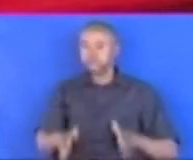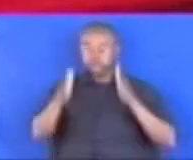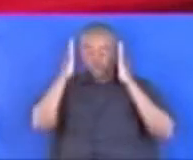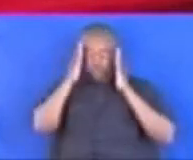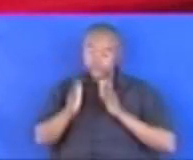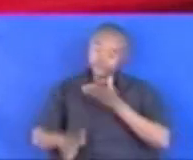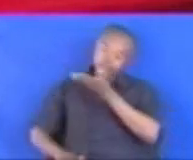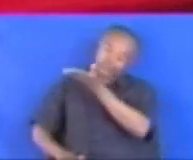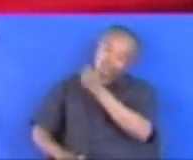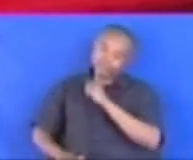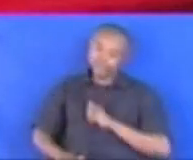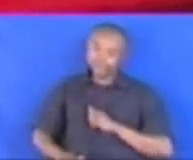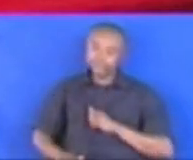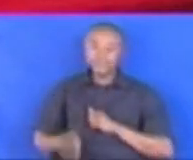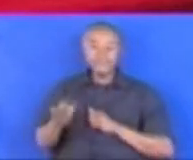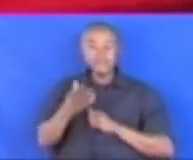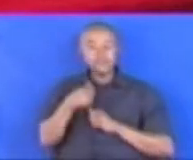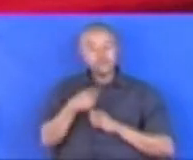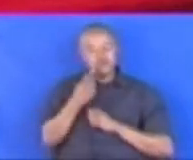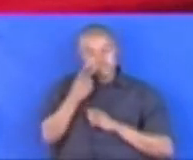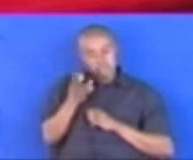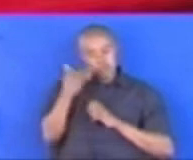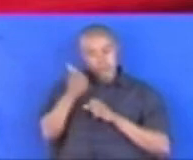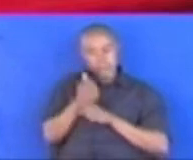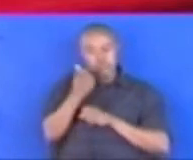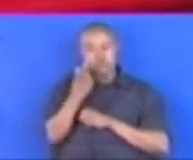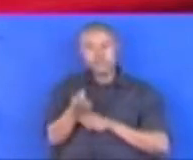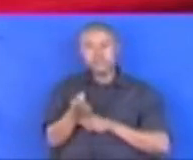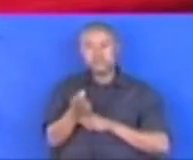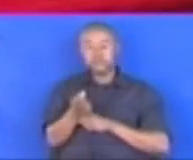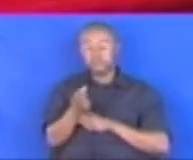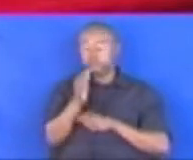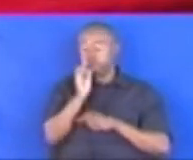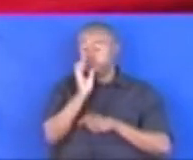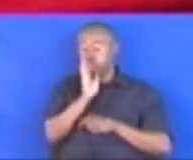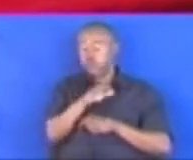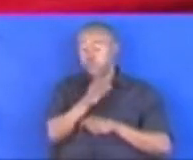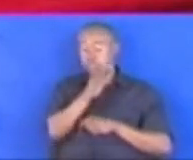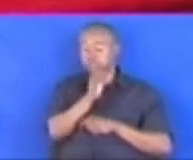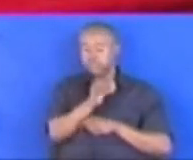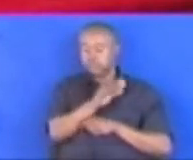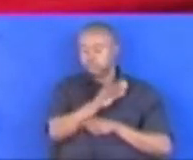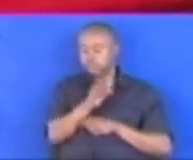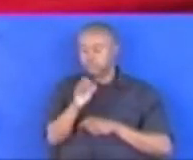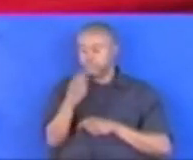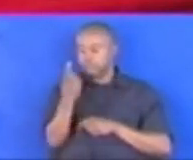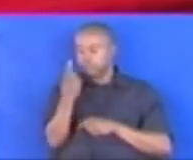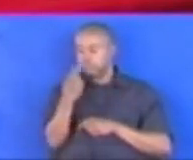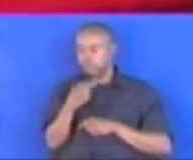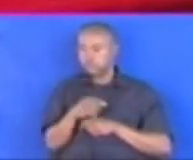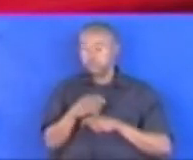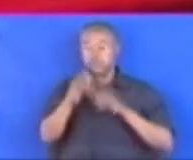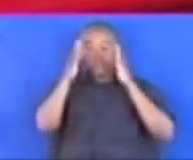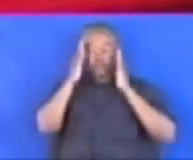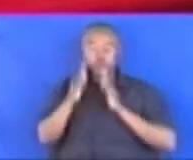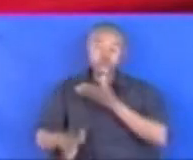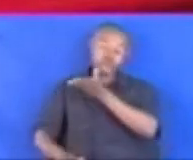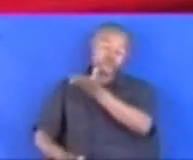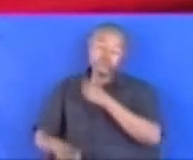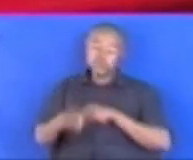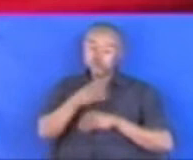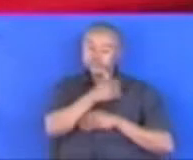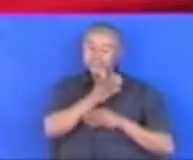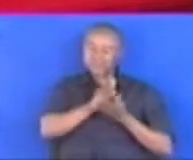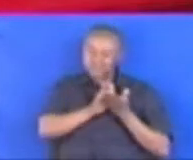Naibu Spika, tuliangalia vile vile upatikanaji wa fedha kwa mwaka wa fedha 2020-2021. Mheshimiwa Naibu Spika, wizara